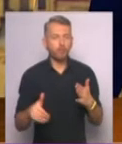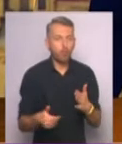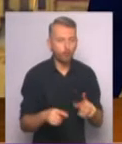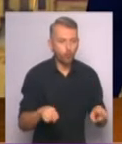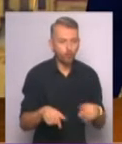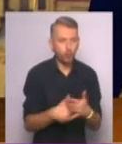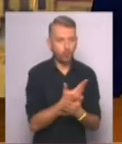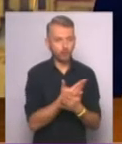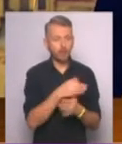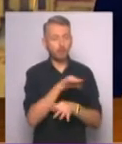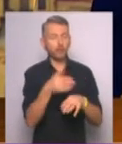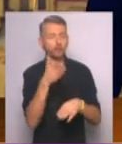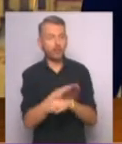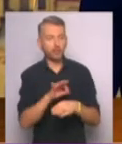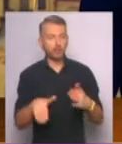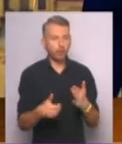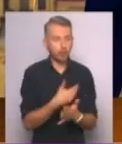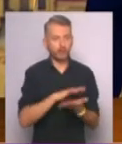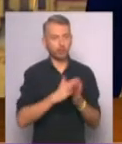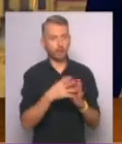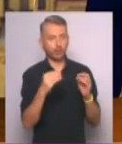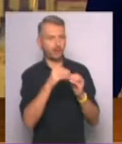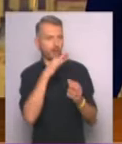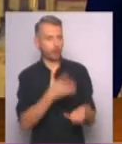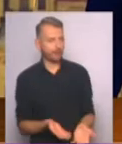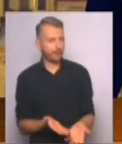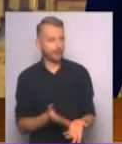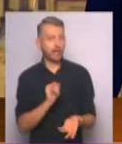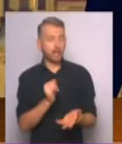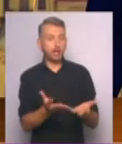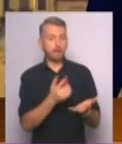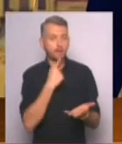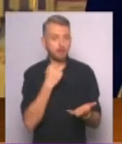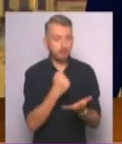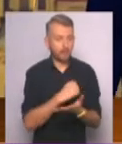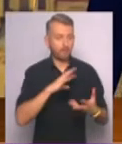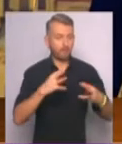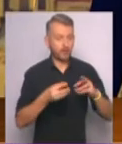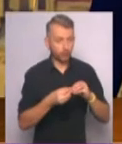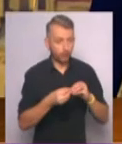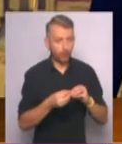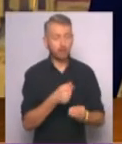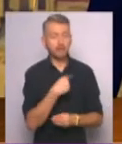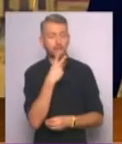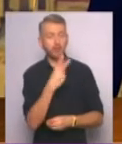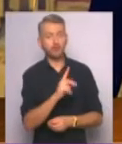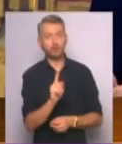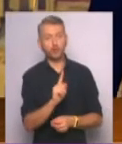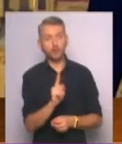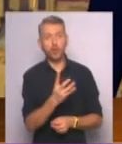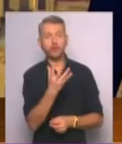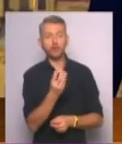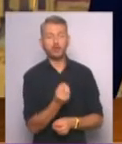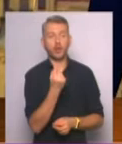проєкт розпорядження про поновлення договору на 10 років. І приймається відповідний висновок. Тобто ми бачимо, що ще